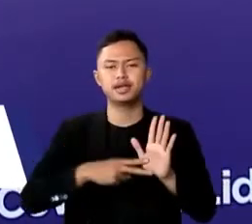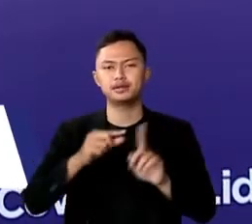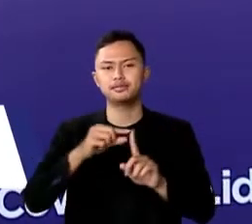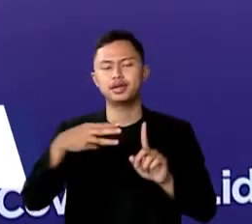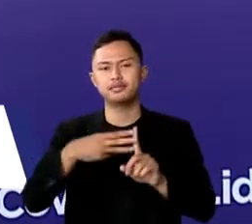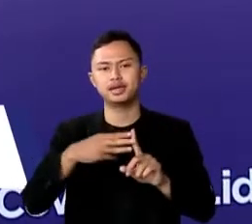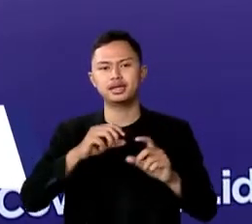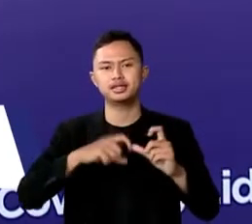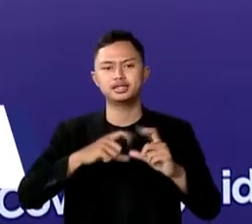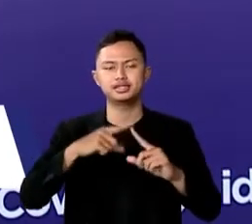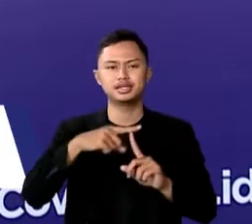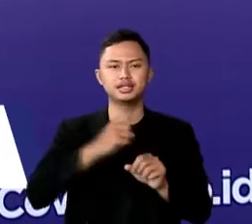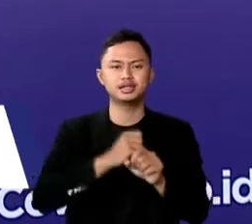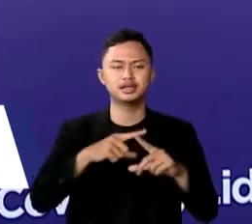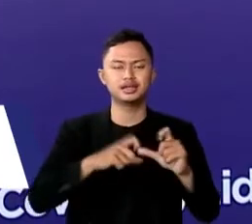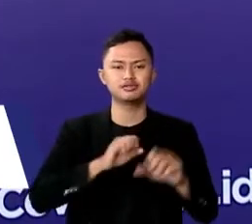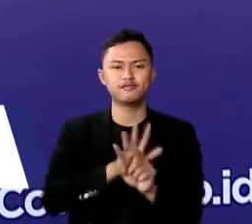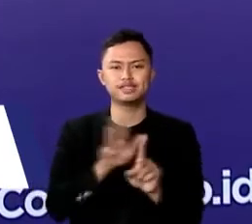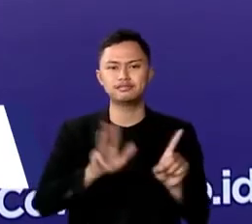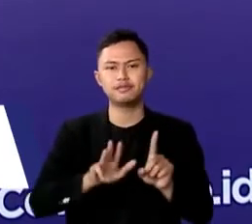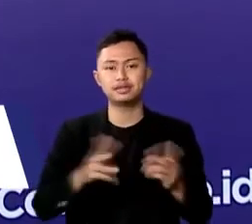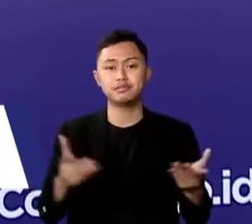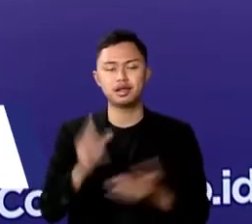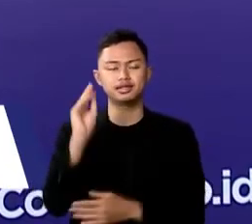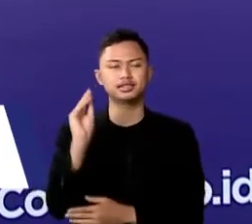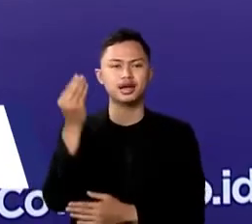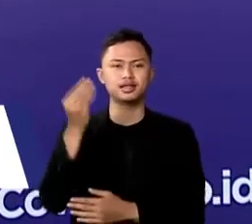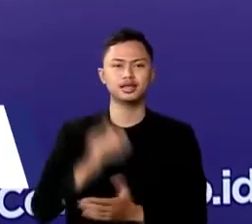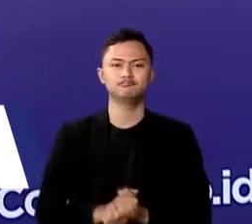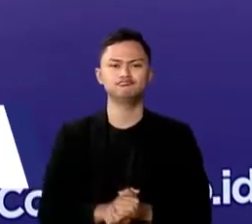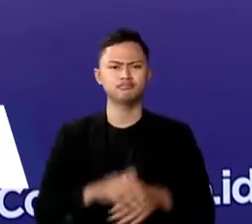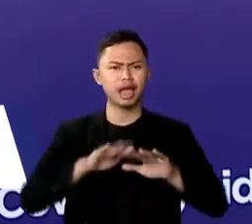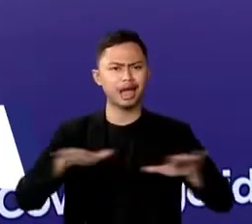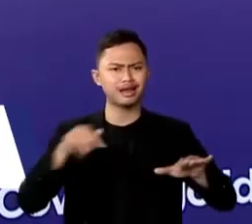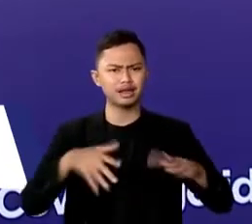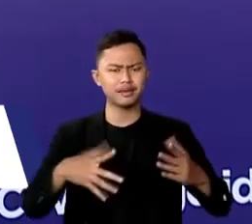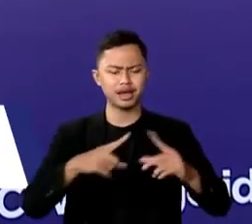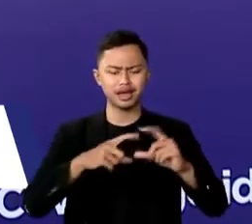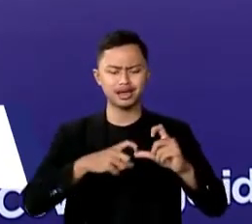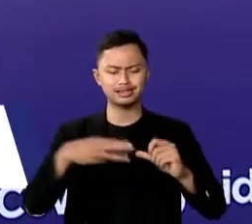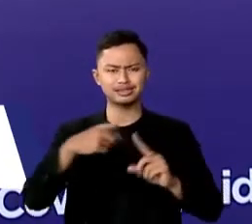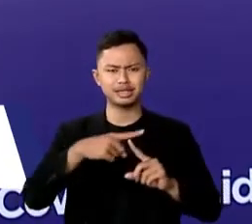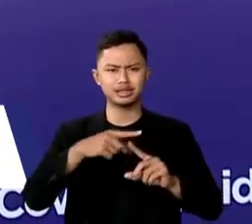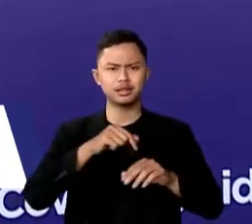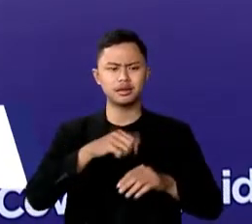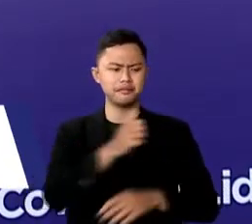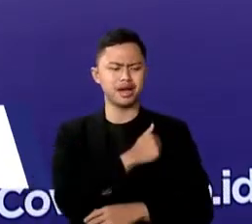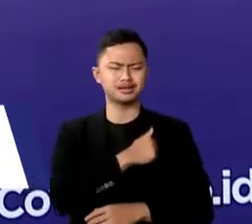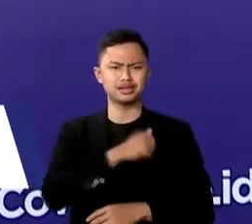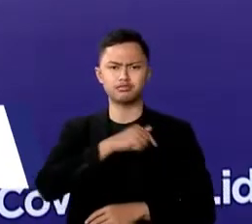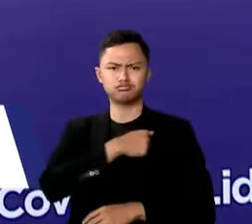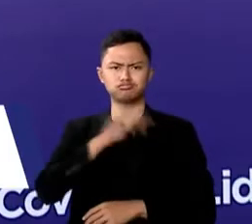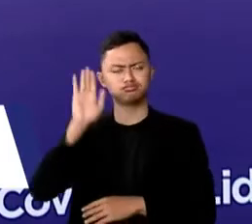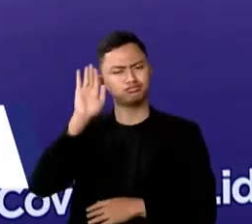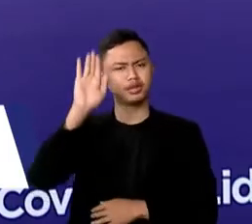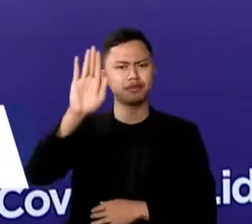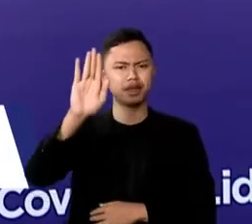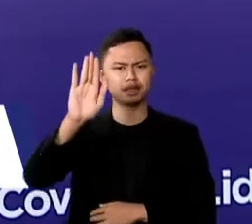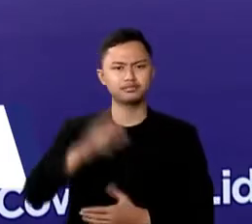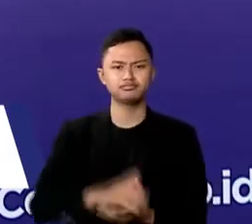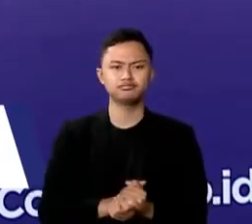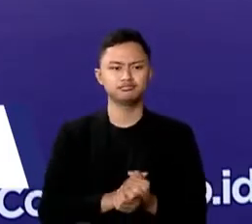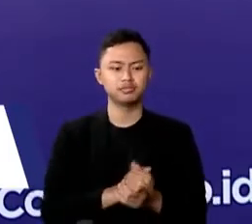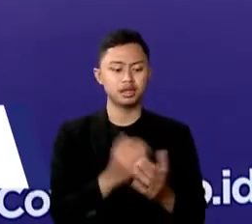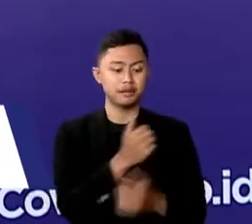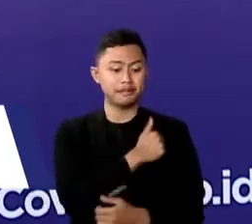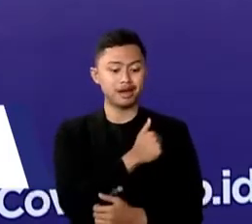konflik 19 Graha BNPB Jakarta pemirsa anak merupakan aset dan masa depan bangsa Karena itu kepedulian